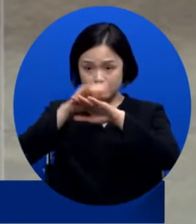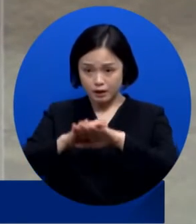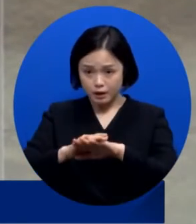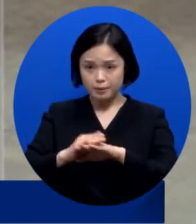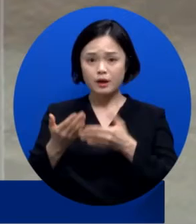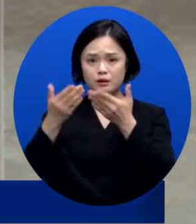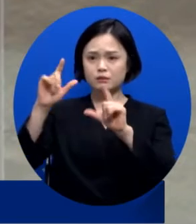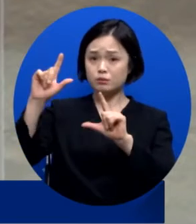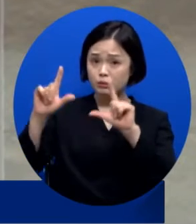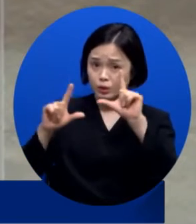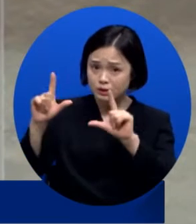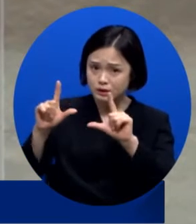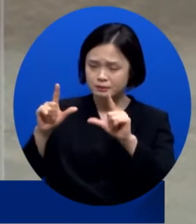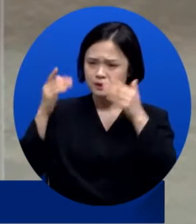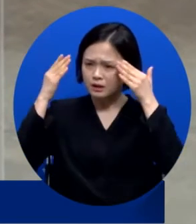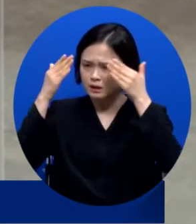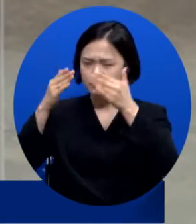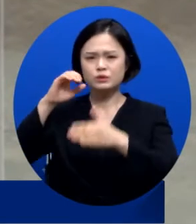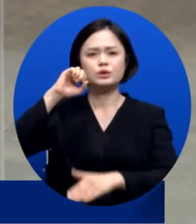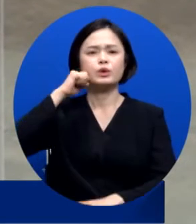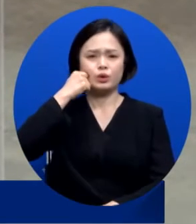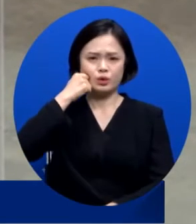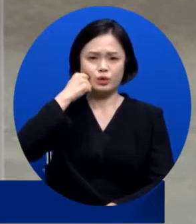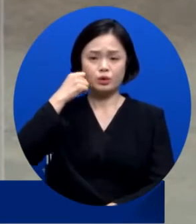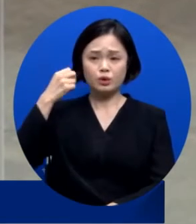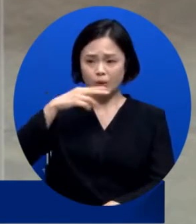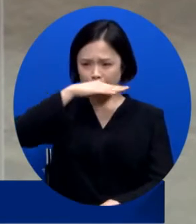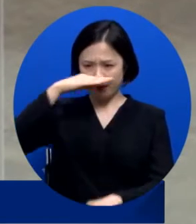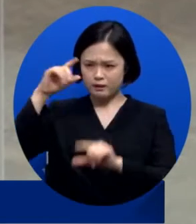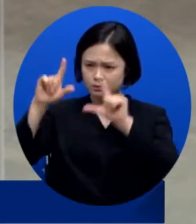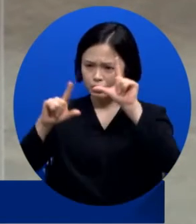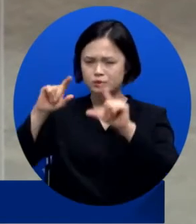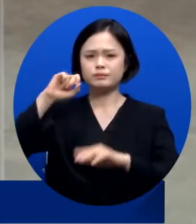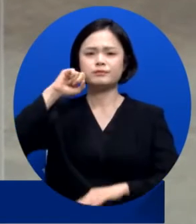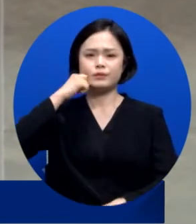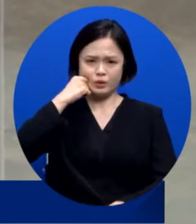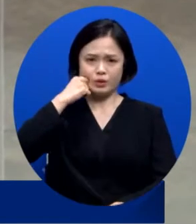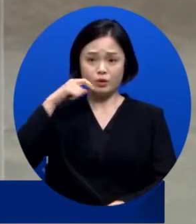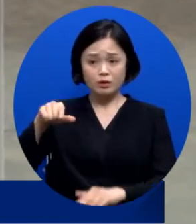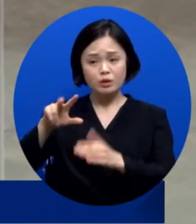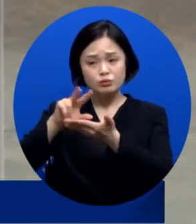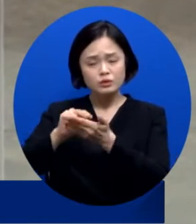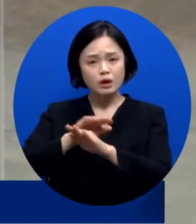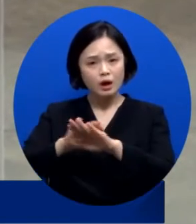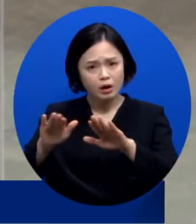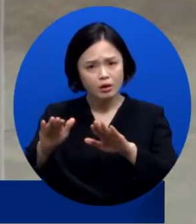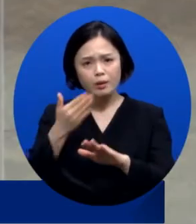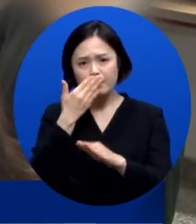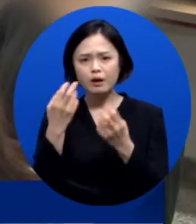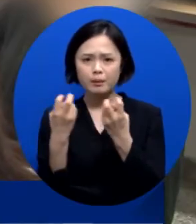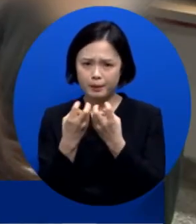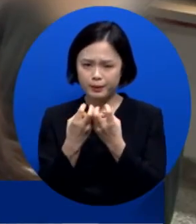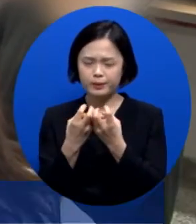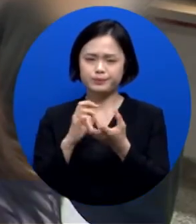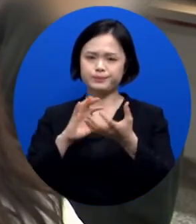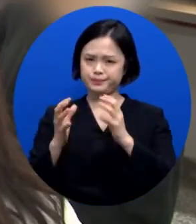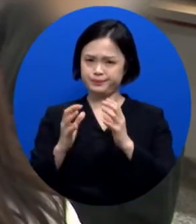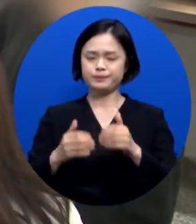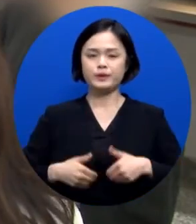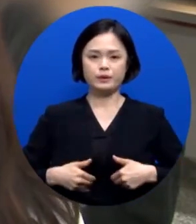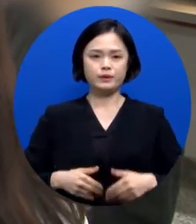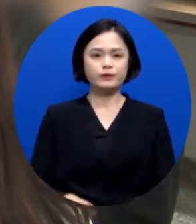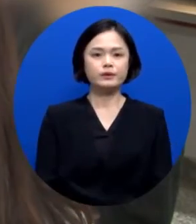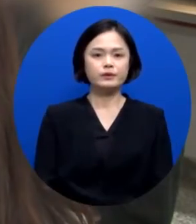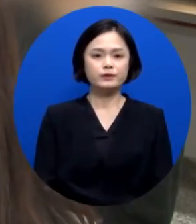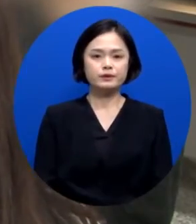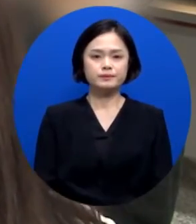자세가 이전보다는 조금 더 부실해지고 있기 때문에 이런 것들을 어떻게 해결할 것인가 하는 것도 문제가 될 수 있을 것 같고요. 한국교회가